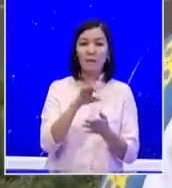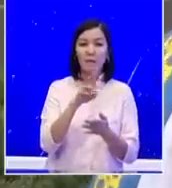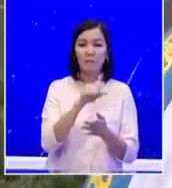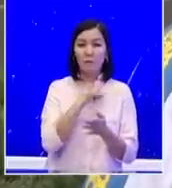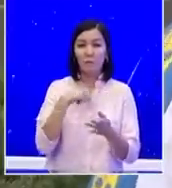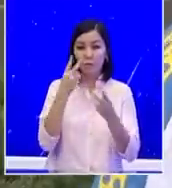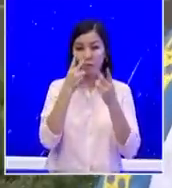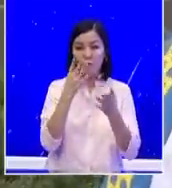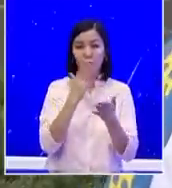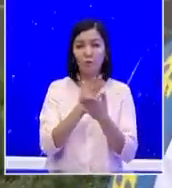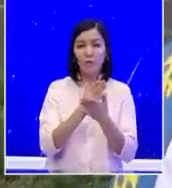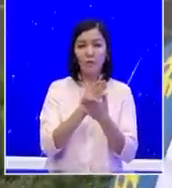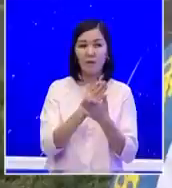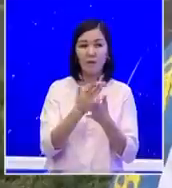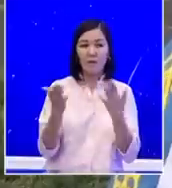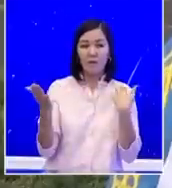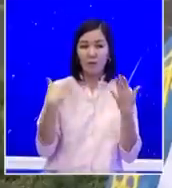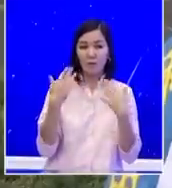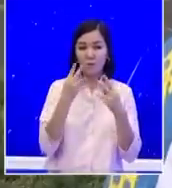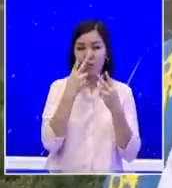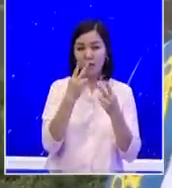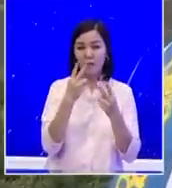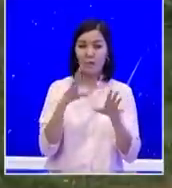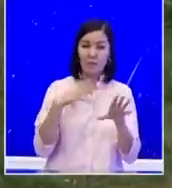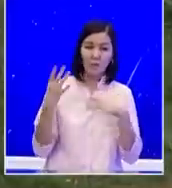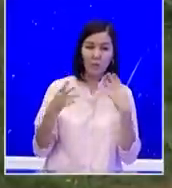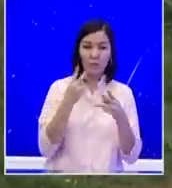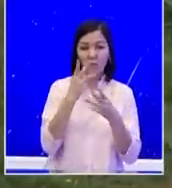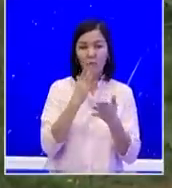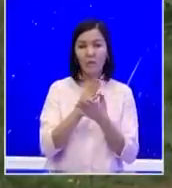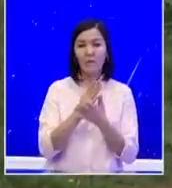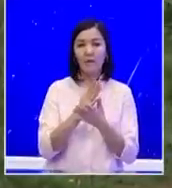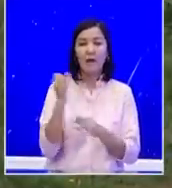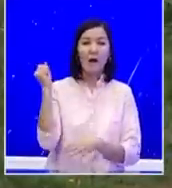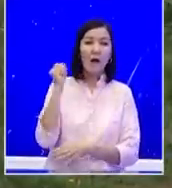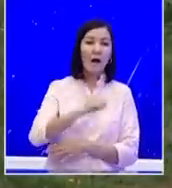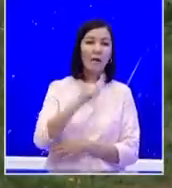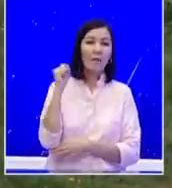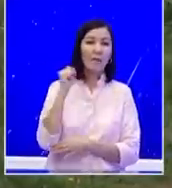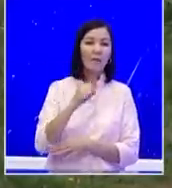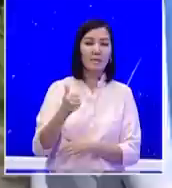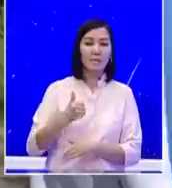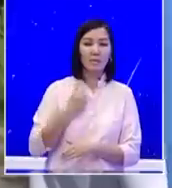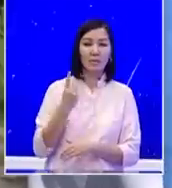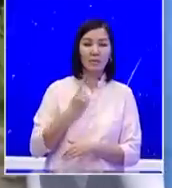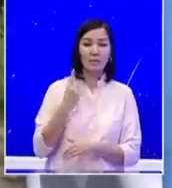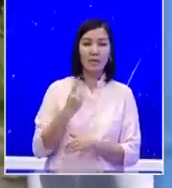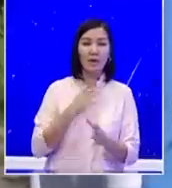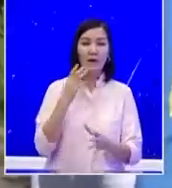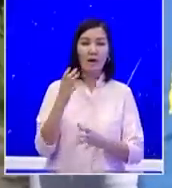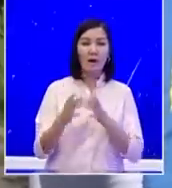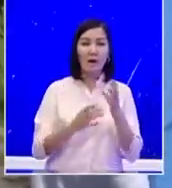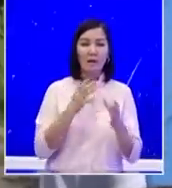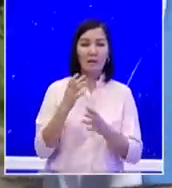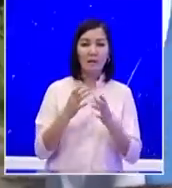Молдахметұлы Теңізбай өзі көріп отырады жаттығуларды, балаларын жасаған. Арм рейслинг шебері індет аяқталып, әлем халқы қалыпты